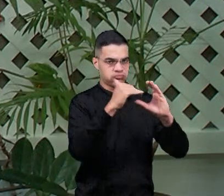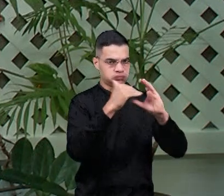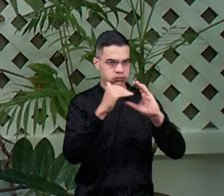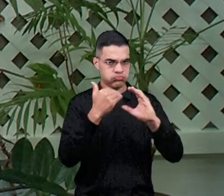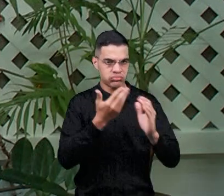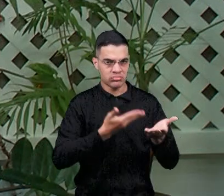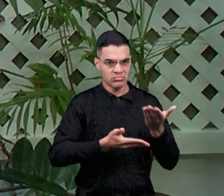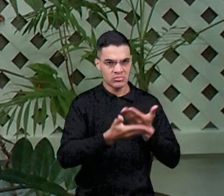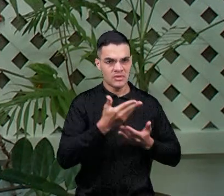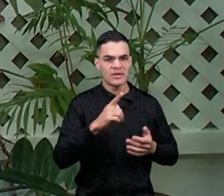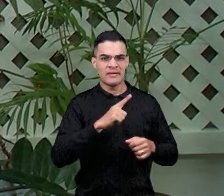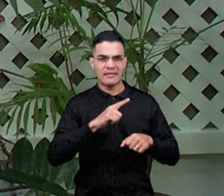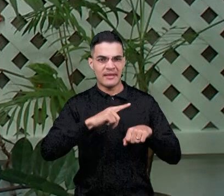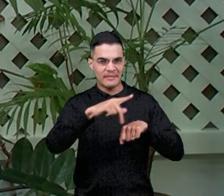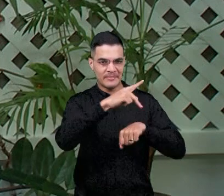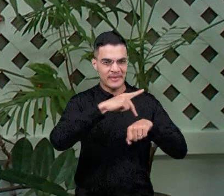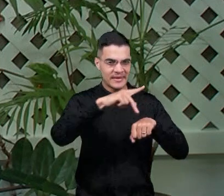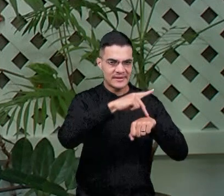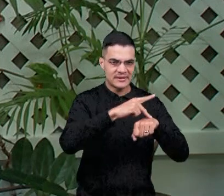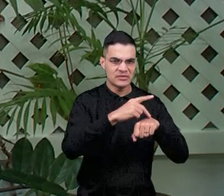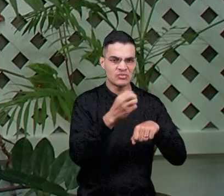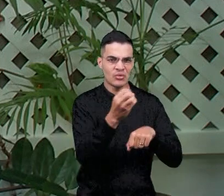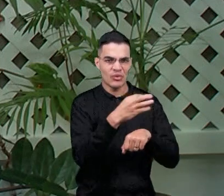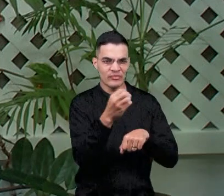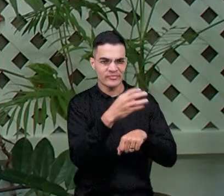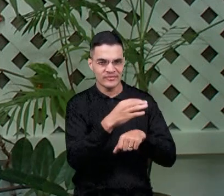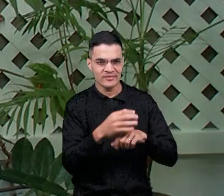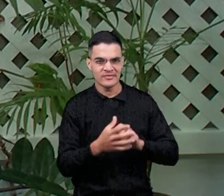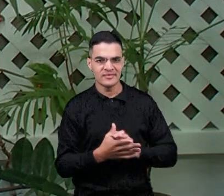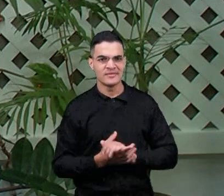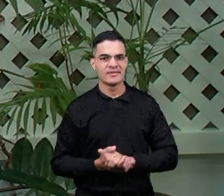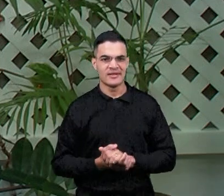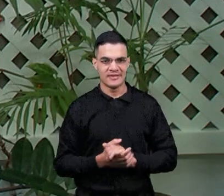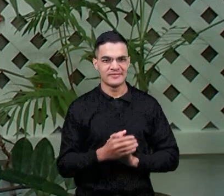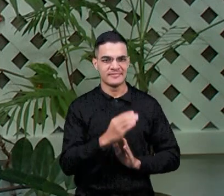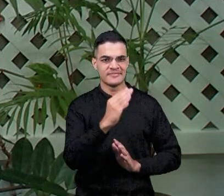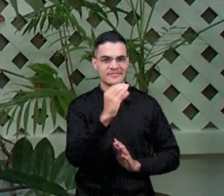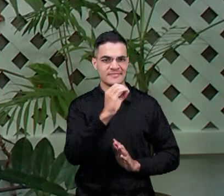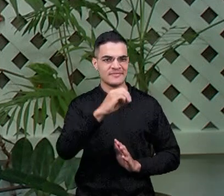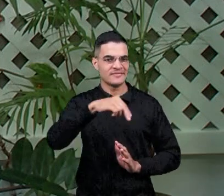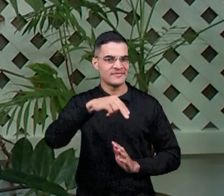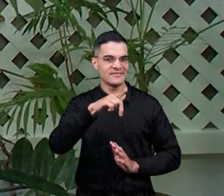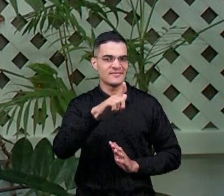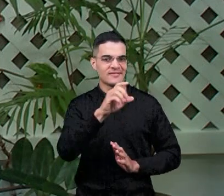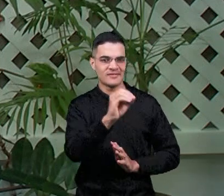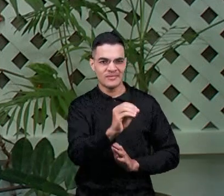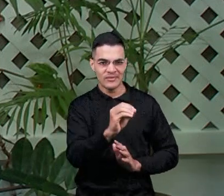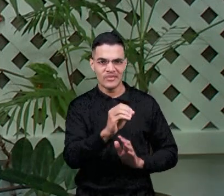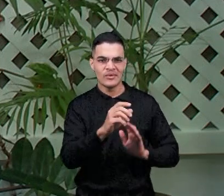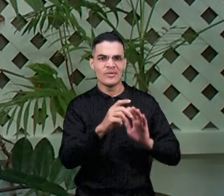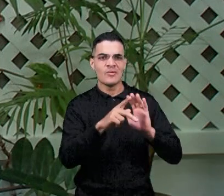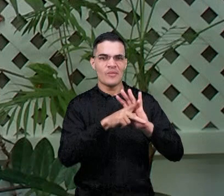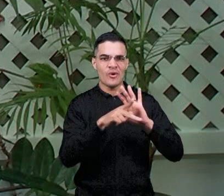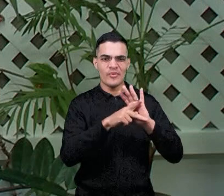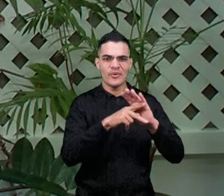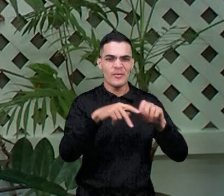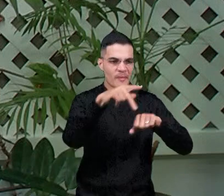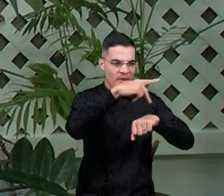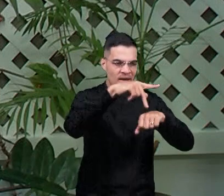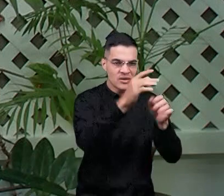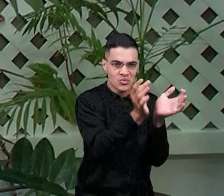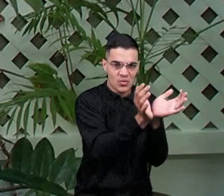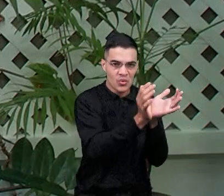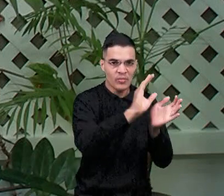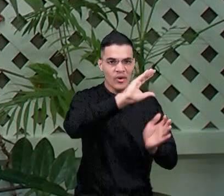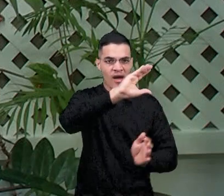beaucoup de groupes qui sont avec nous. Quelques pays au Congo, au Burkina Faso, des pays